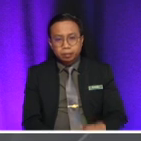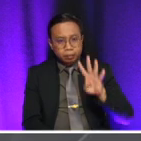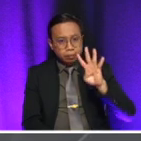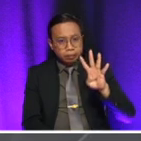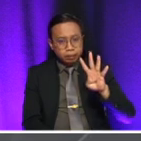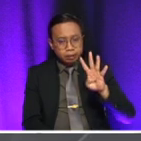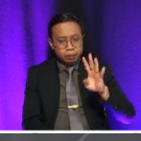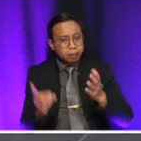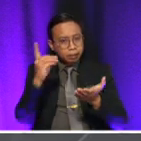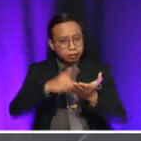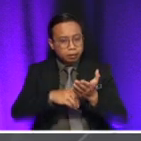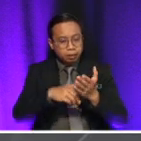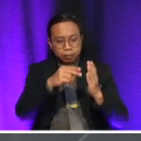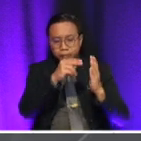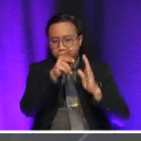pendaftaran